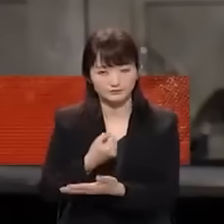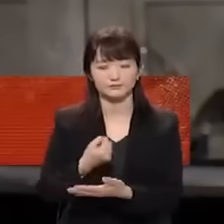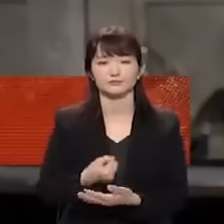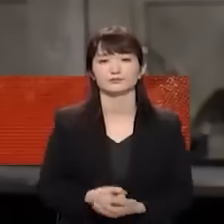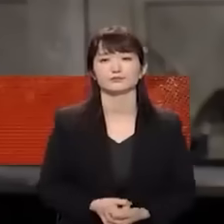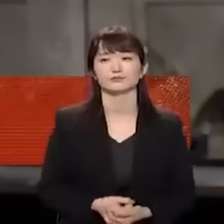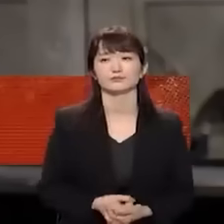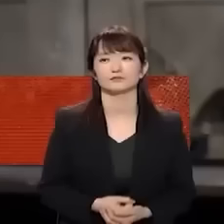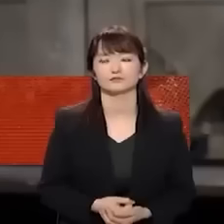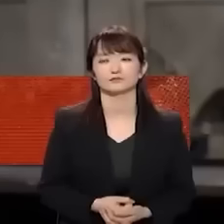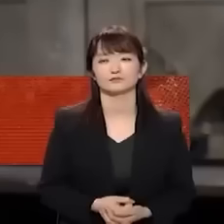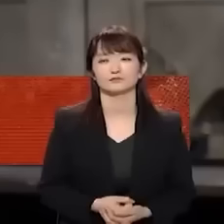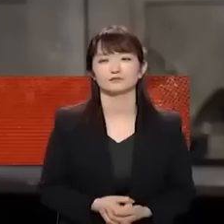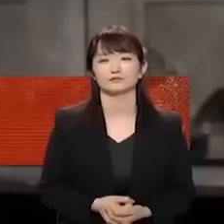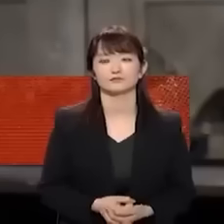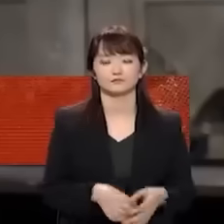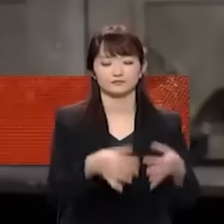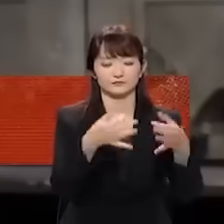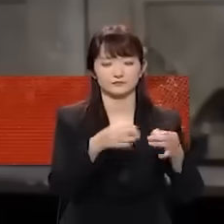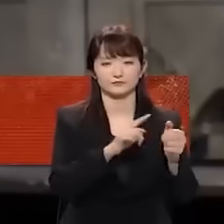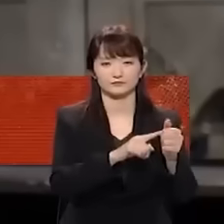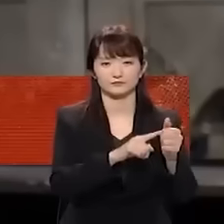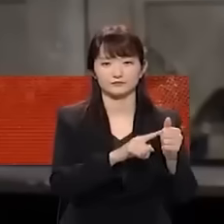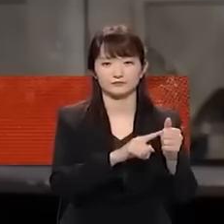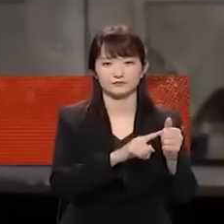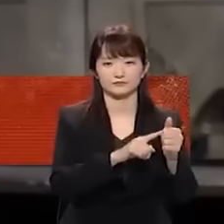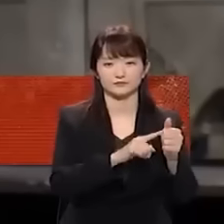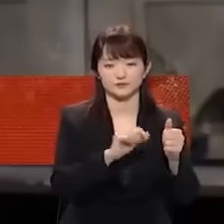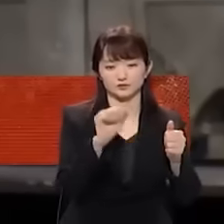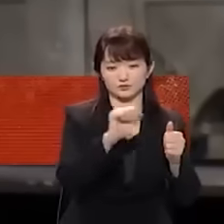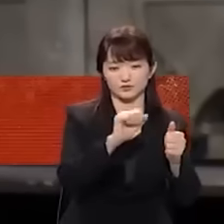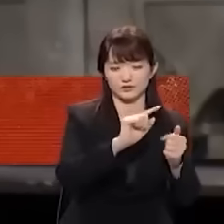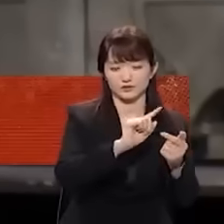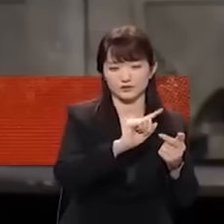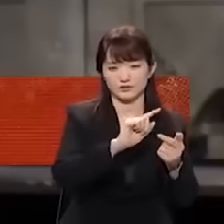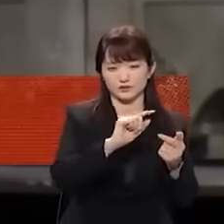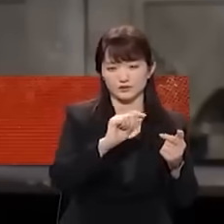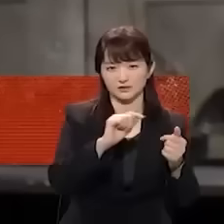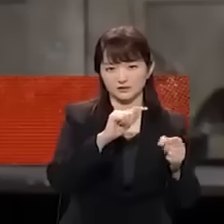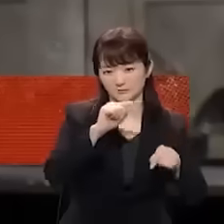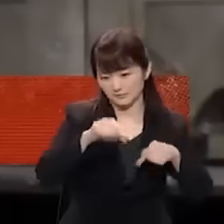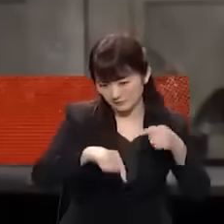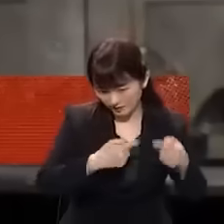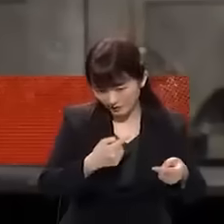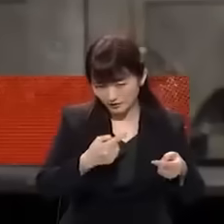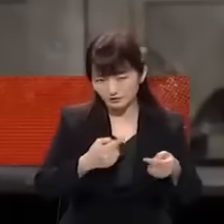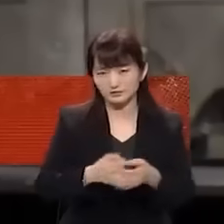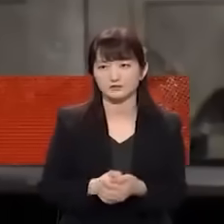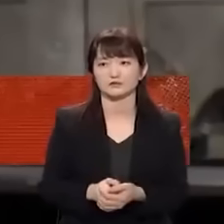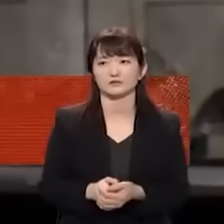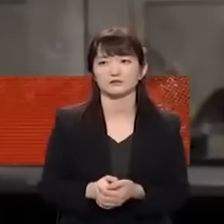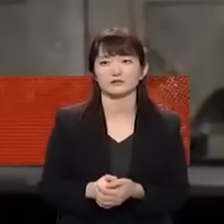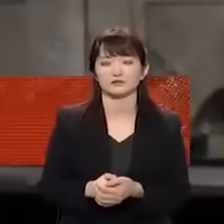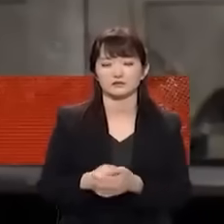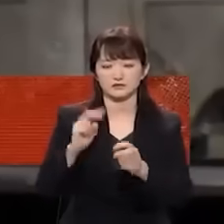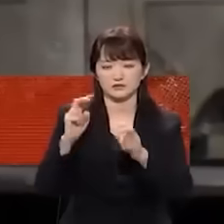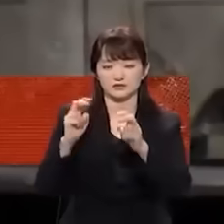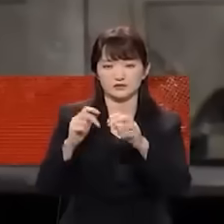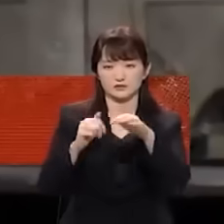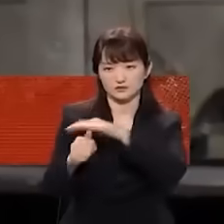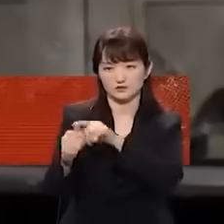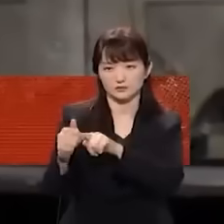이제 처음에 이제 김씨의 그 운전기사 바꿔치기에 대해 가지고 속사 대표가 모든 것을 내가